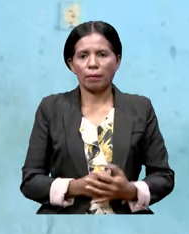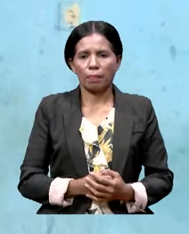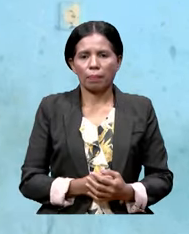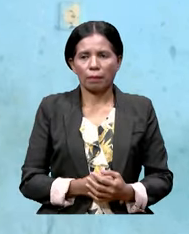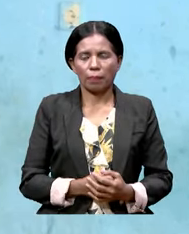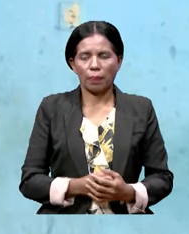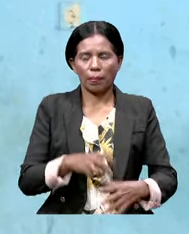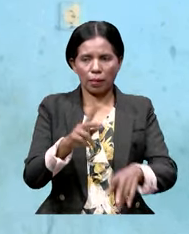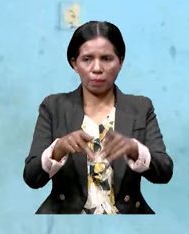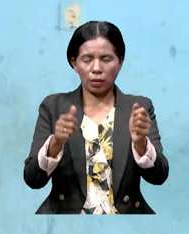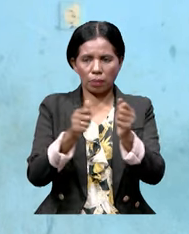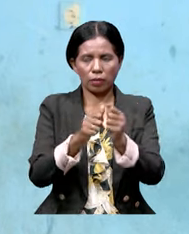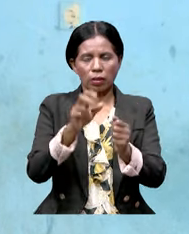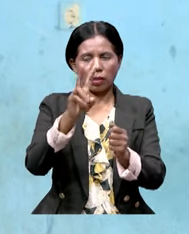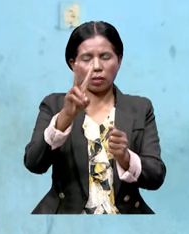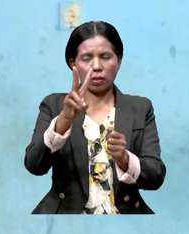população ia